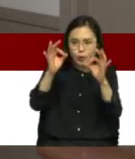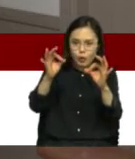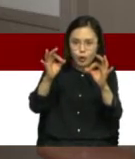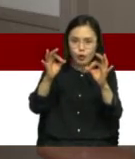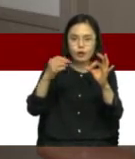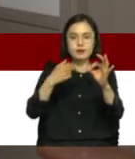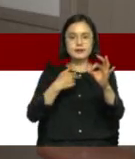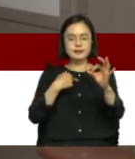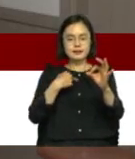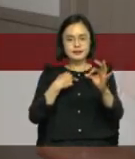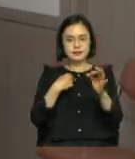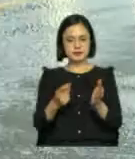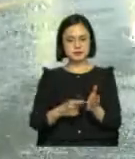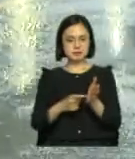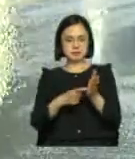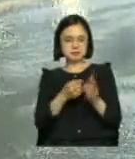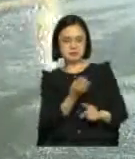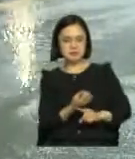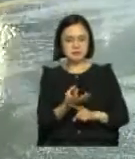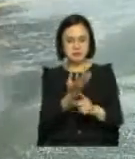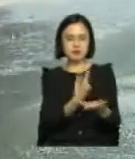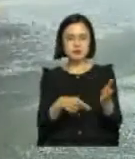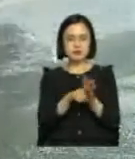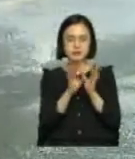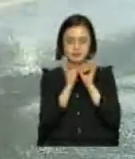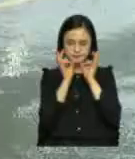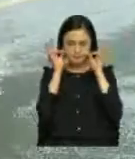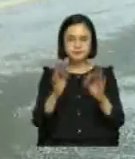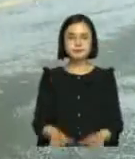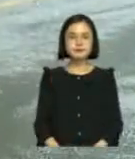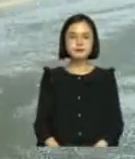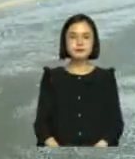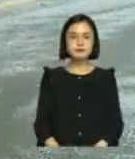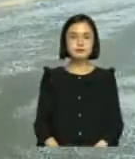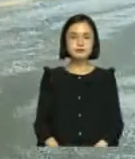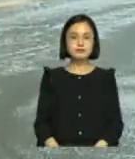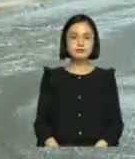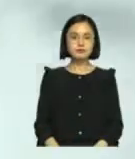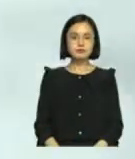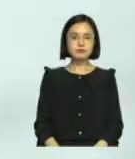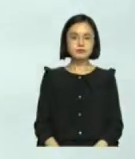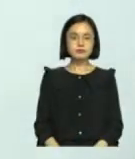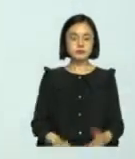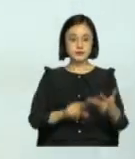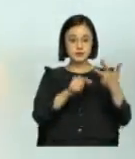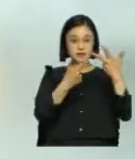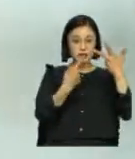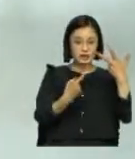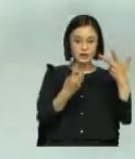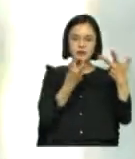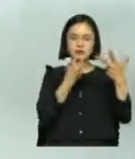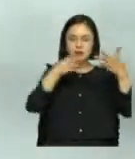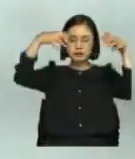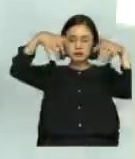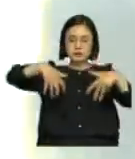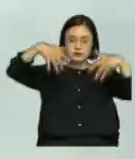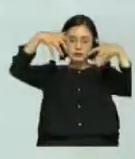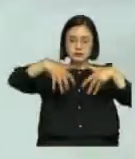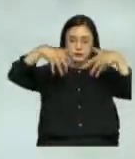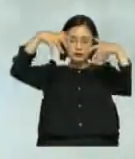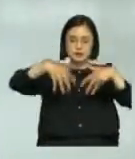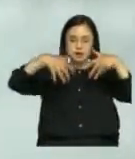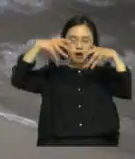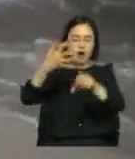정확하게 전달하기 위해 노력. 한편 지난 1일 서울에만 83.5mm의 비를 뿌린 이번 태풍은 3일까지